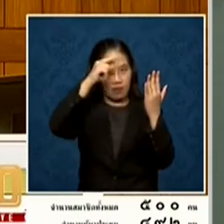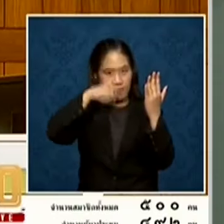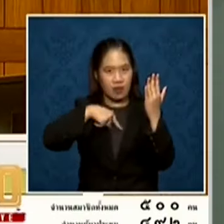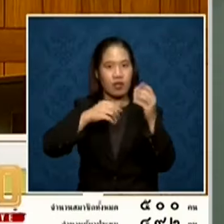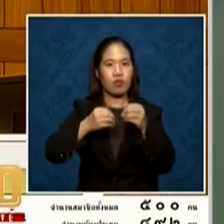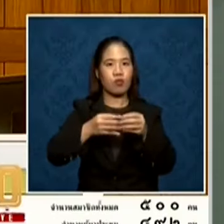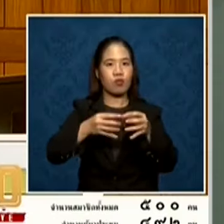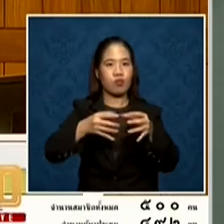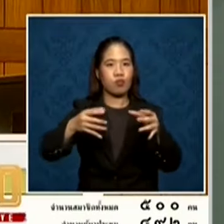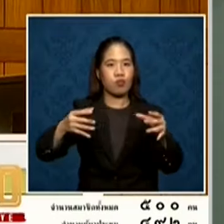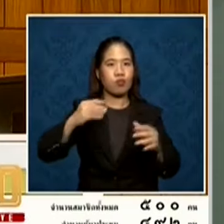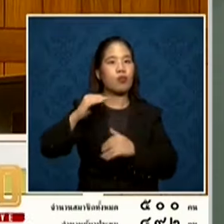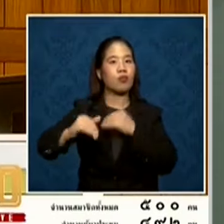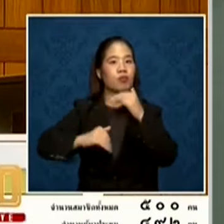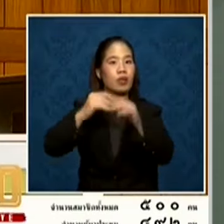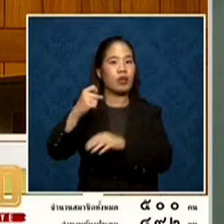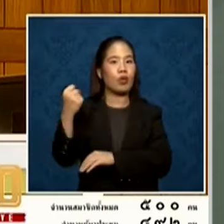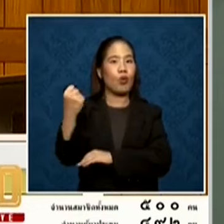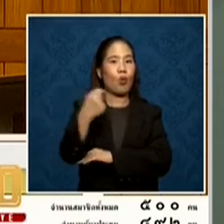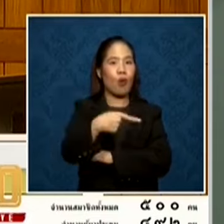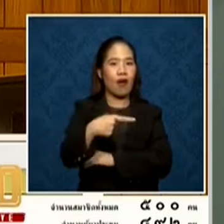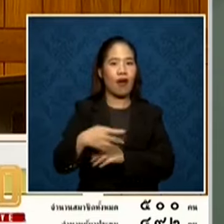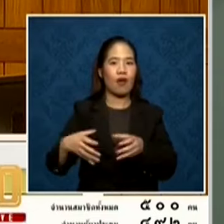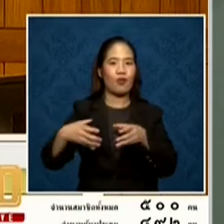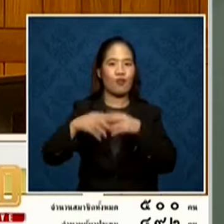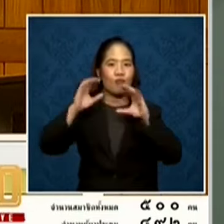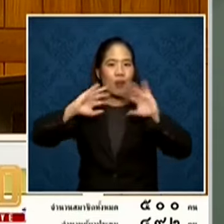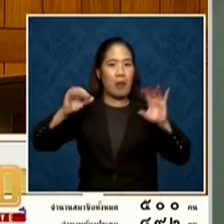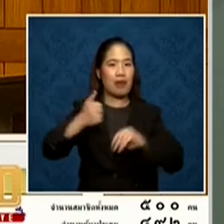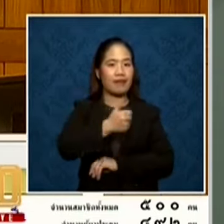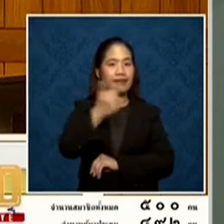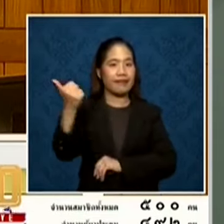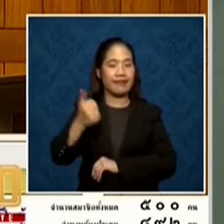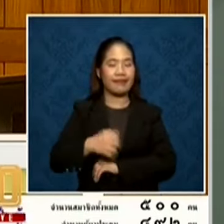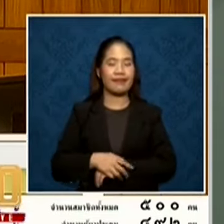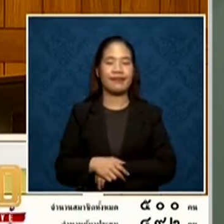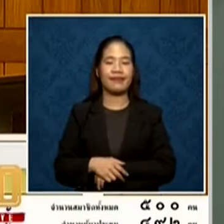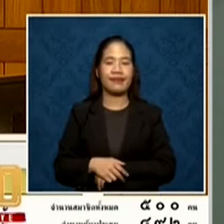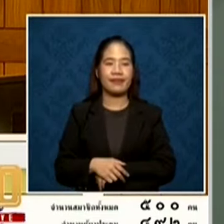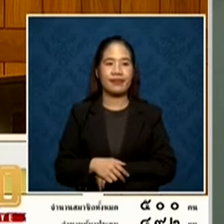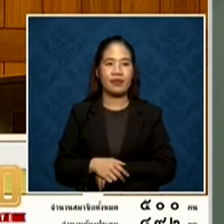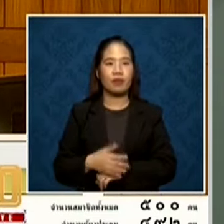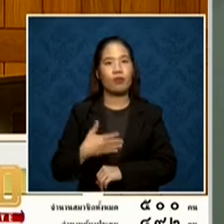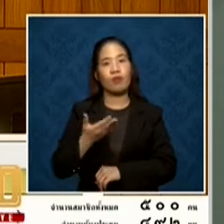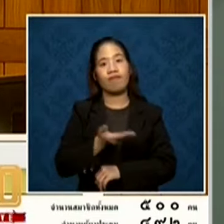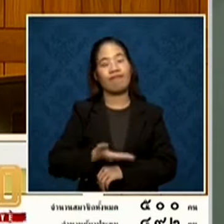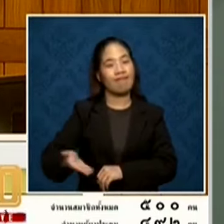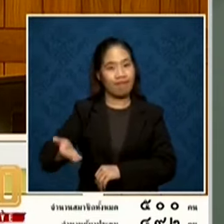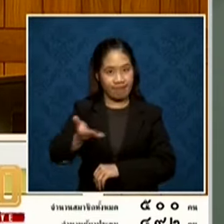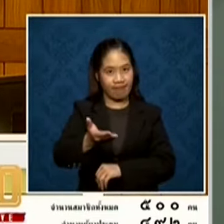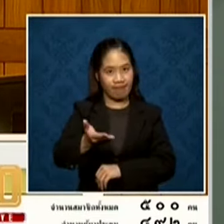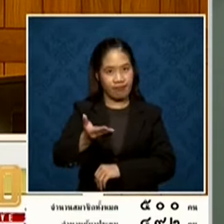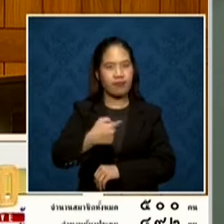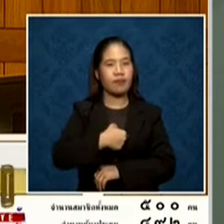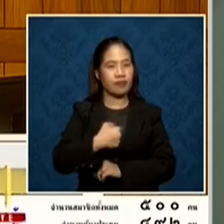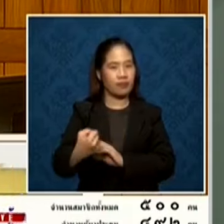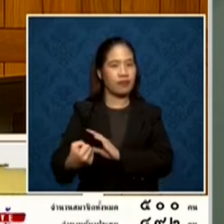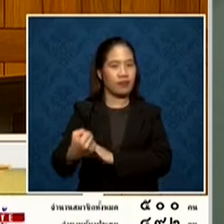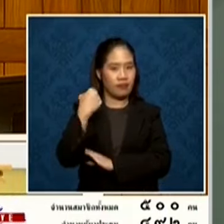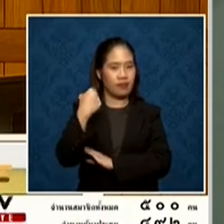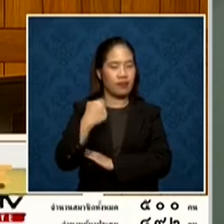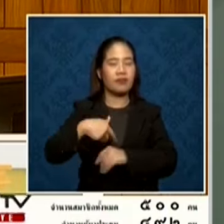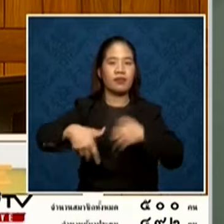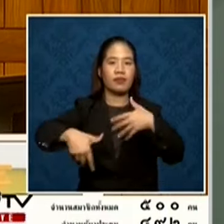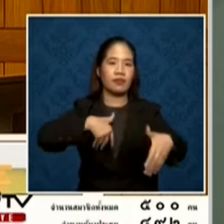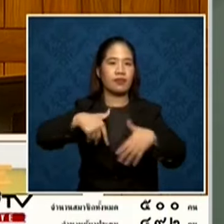ทธิ์ตัดสินใจฮะคุณเศรษฐาก็เป็นส่วนหนึ่งของนะกลไกในพรรค